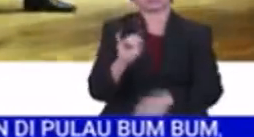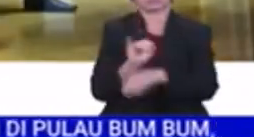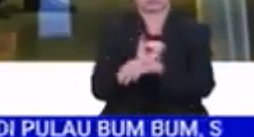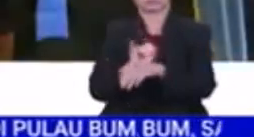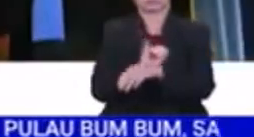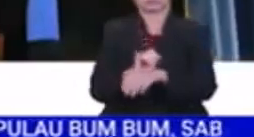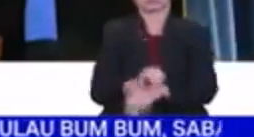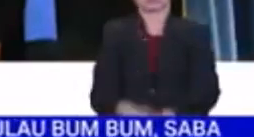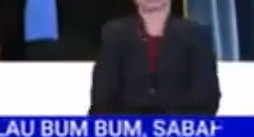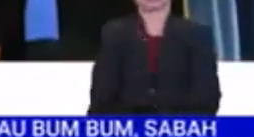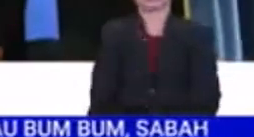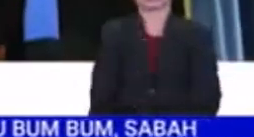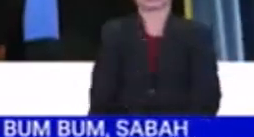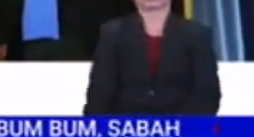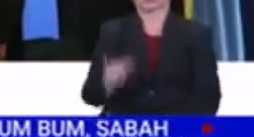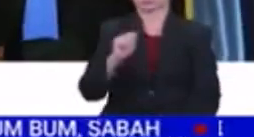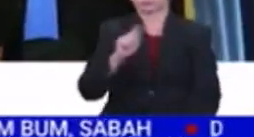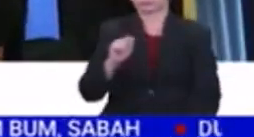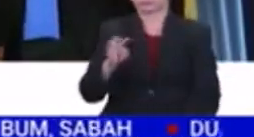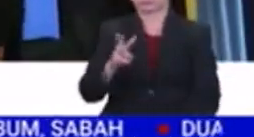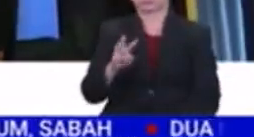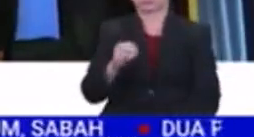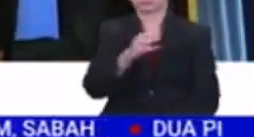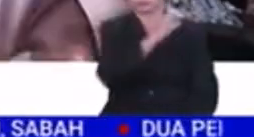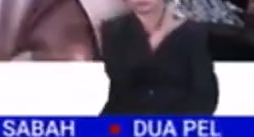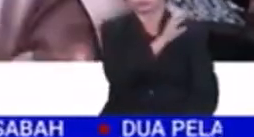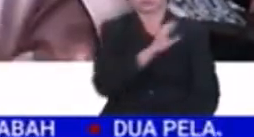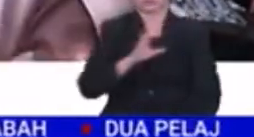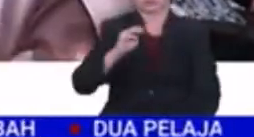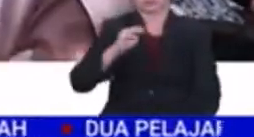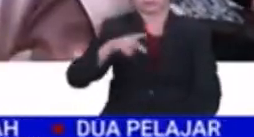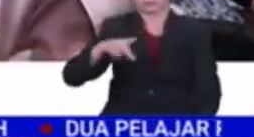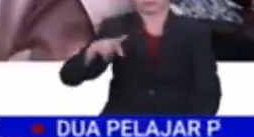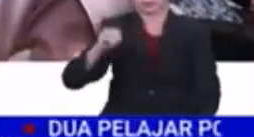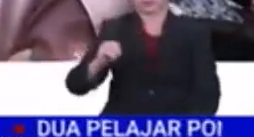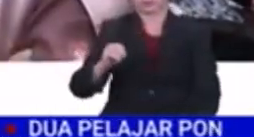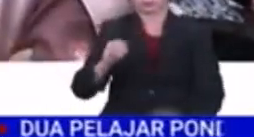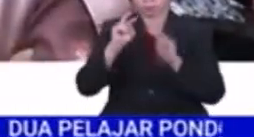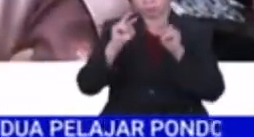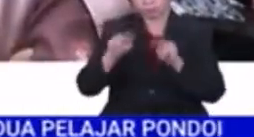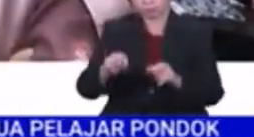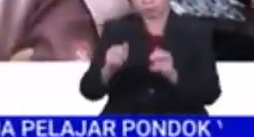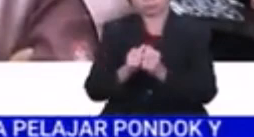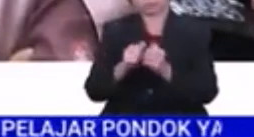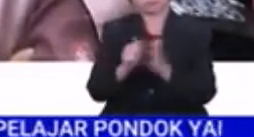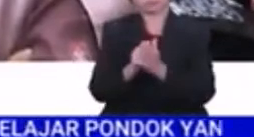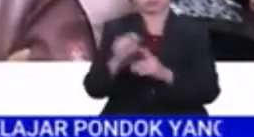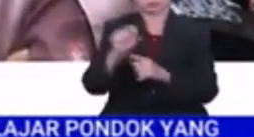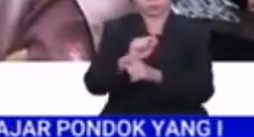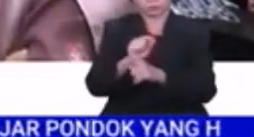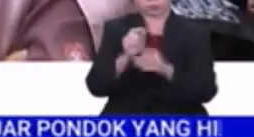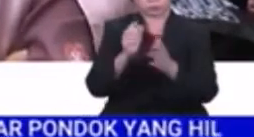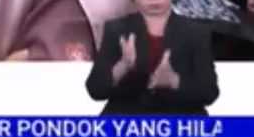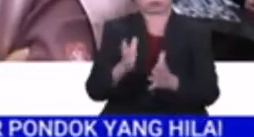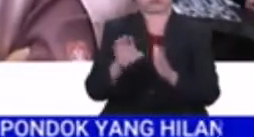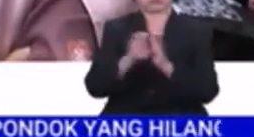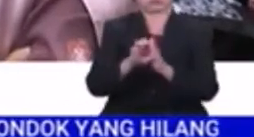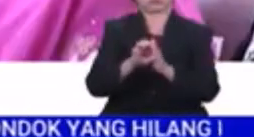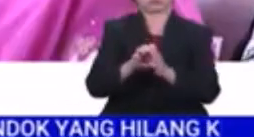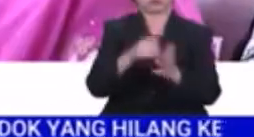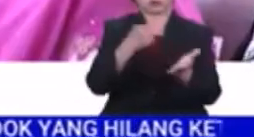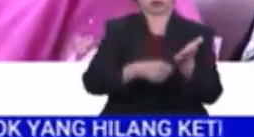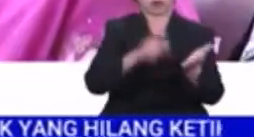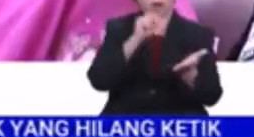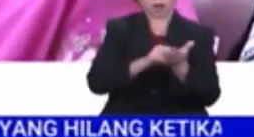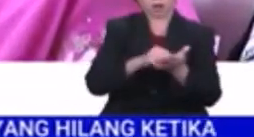sementara itu menyuruh Mama Azmi yang juga produksi mvpn penelitian khusus mengenai isu kepenggunaan seperti harga ayam